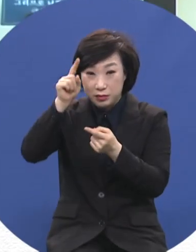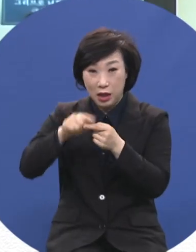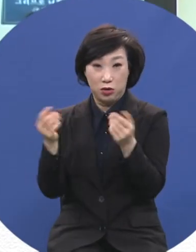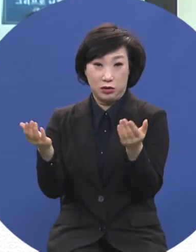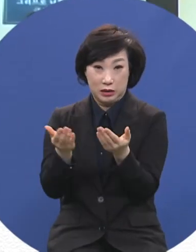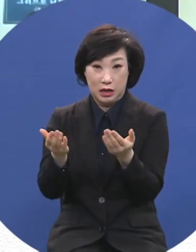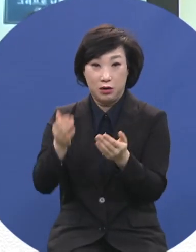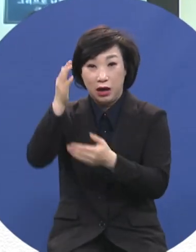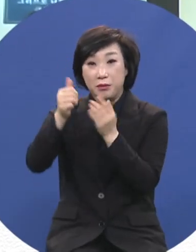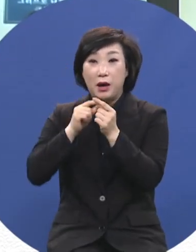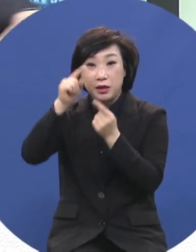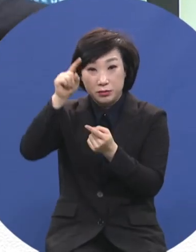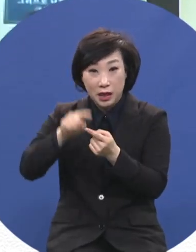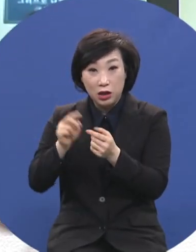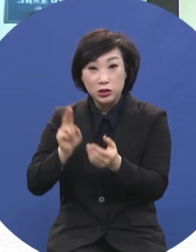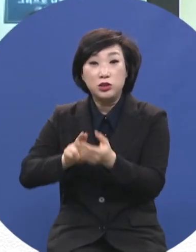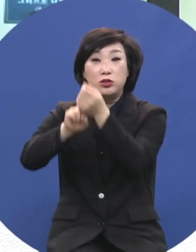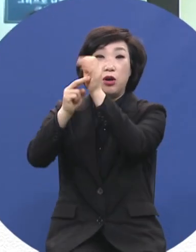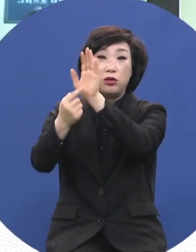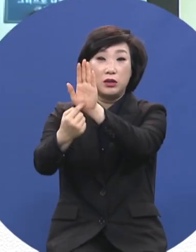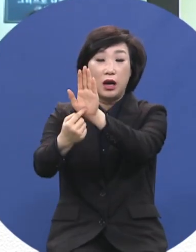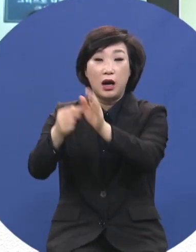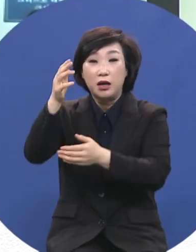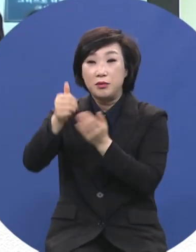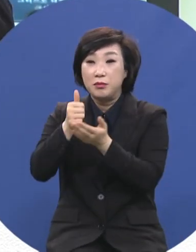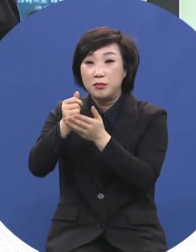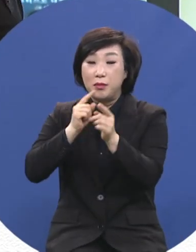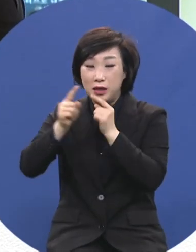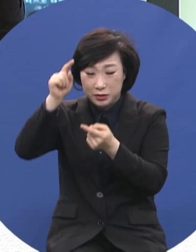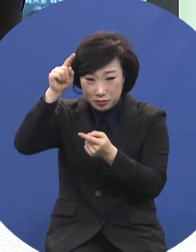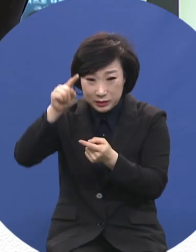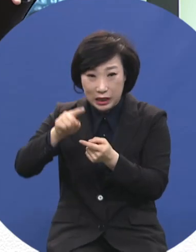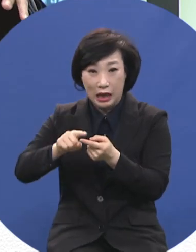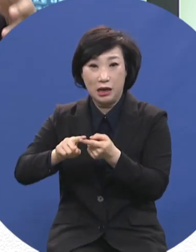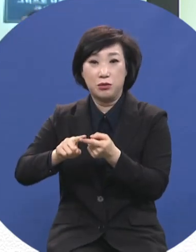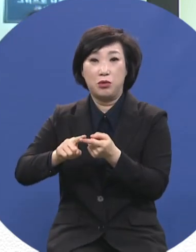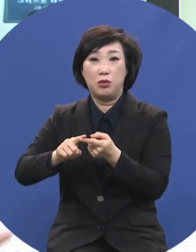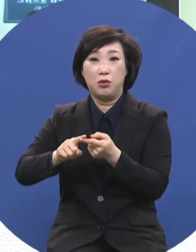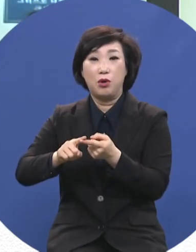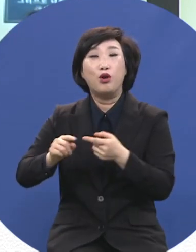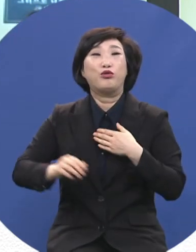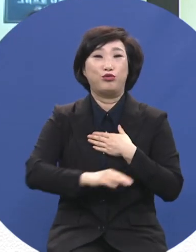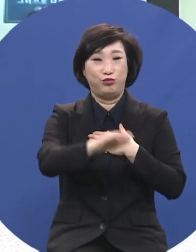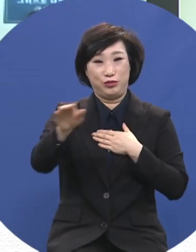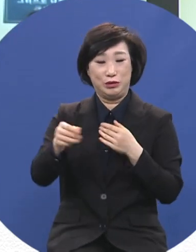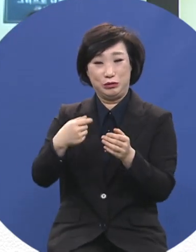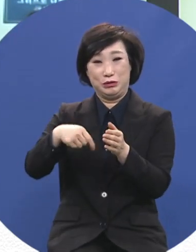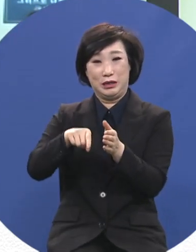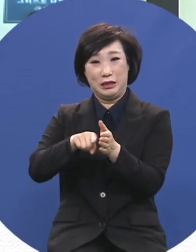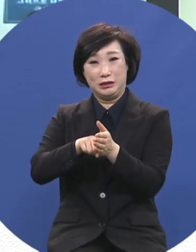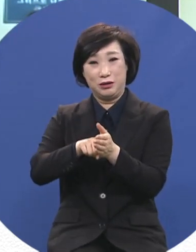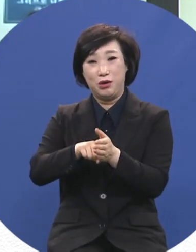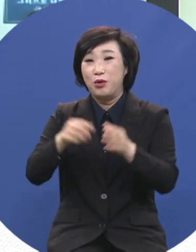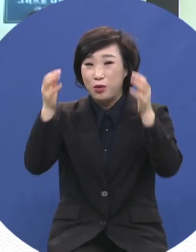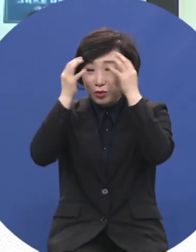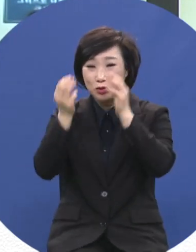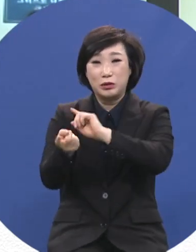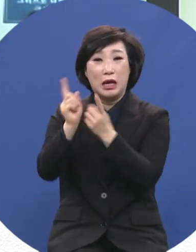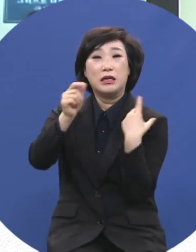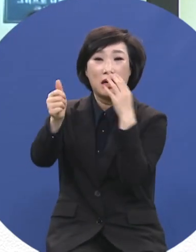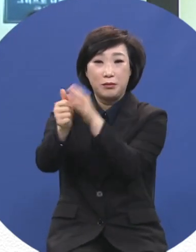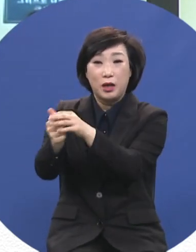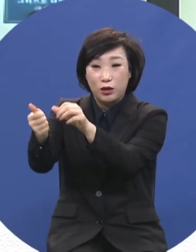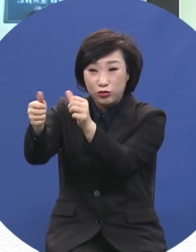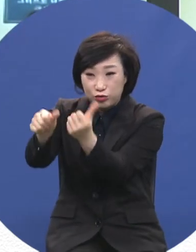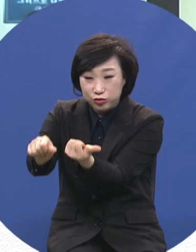일하고 하나님 말씀대로 이적을 행하고 하나님 말씀대로 우리를 위해서 고통당해서